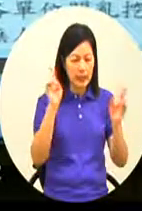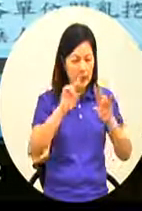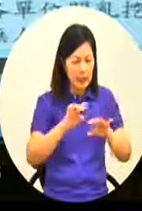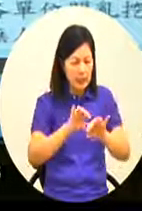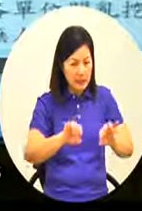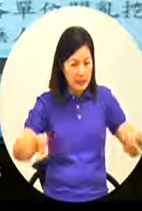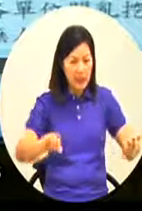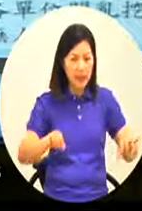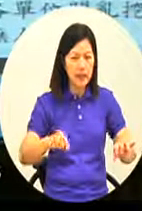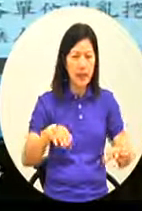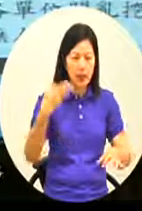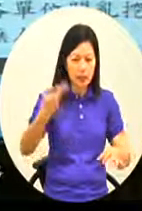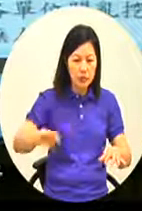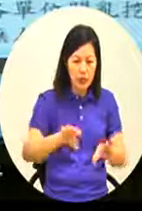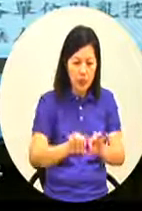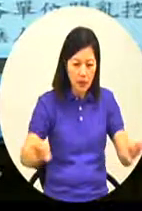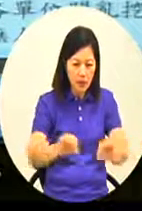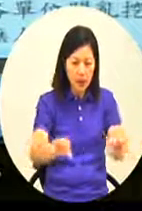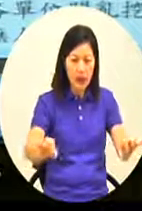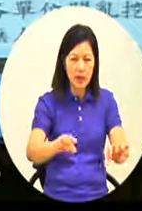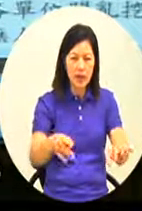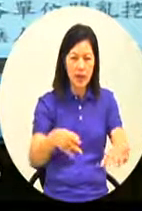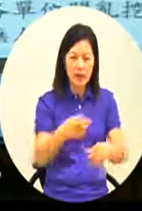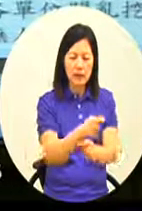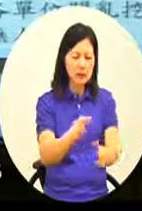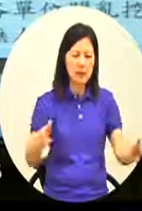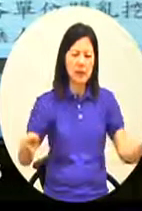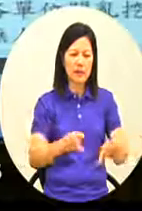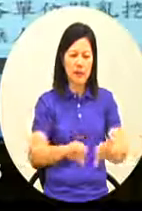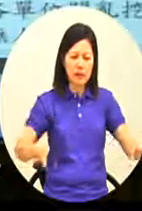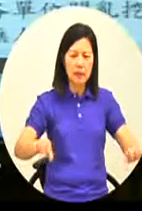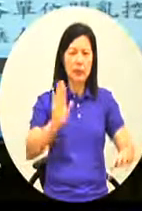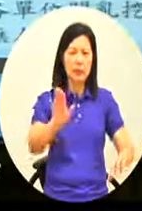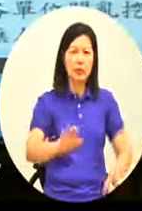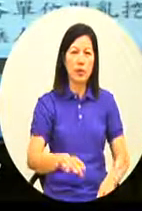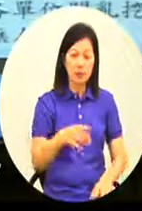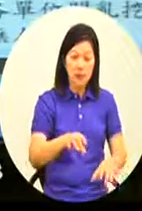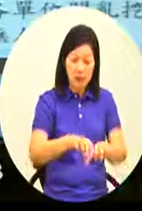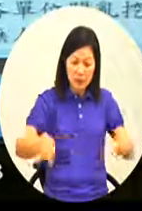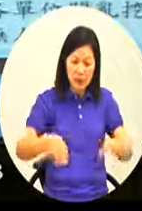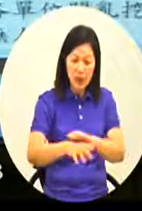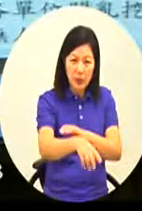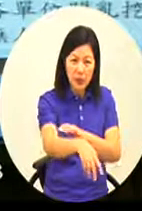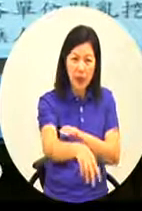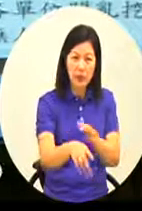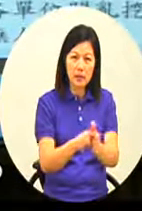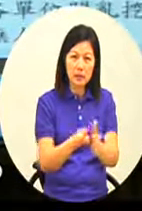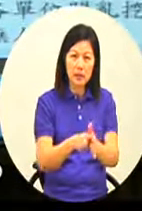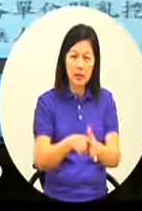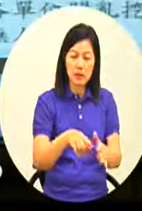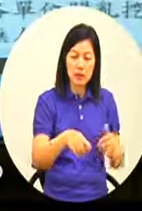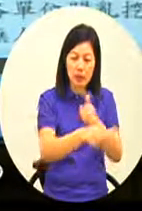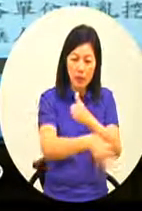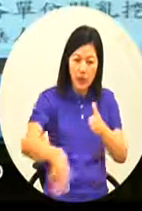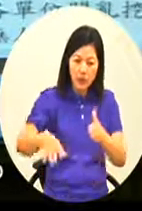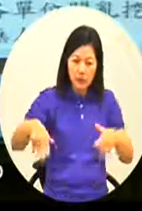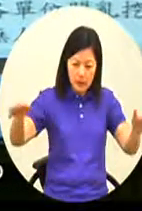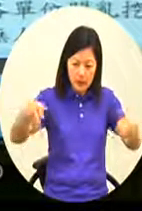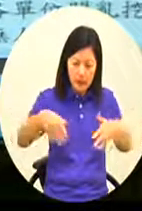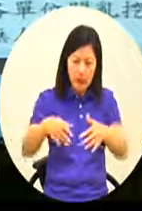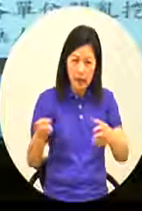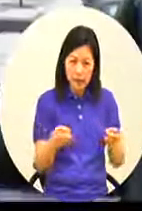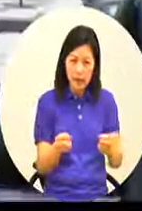时候是自来水管，什么线无所不有啊。那在这些挖这些管线的时候，照道理来讲是各个单位都要汇集